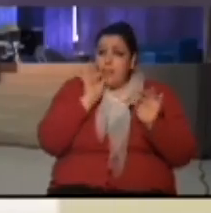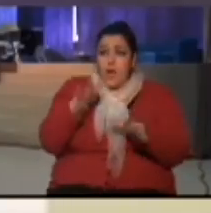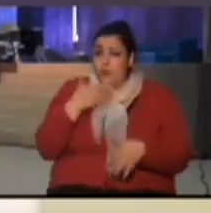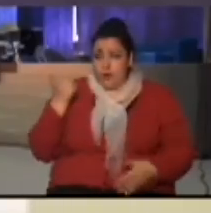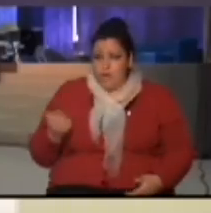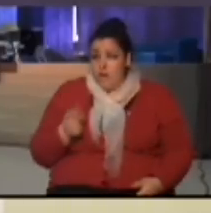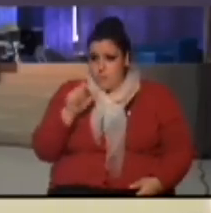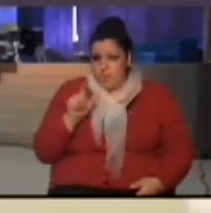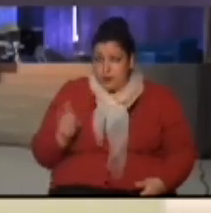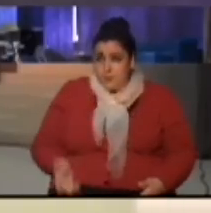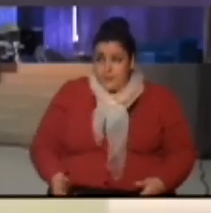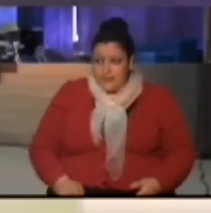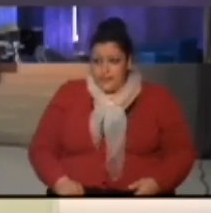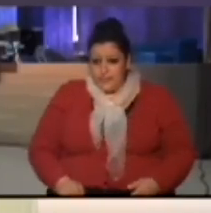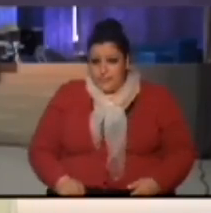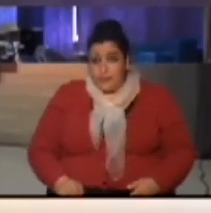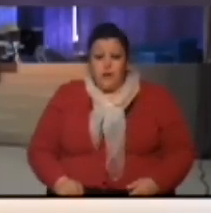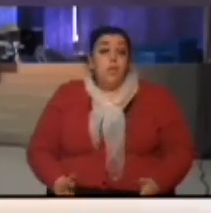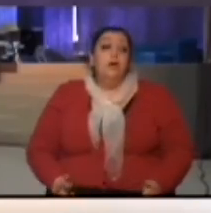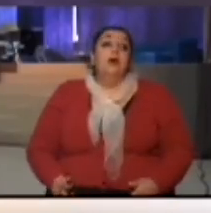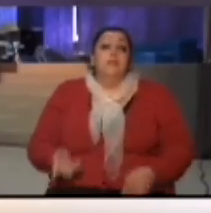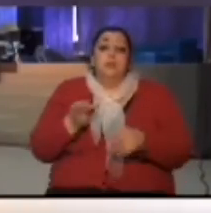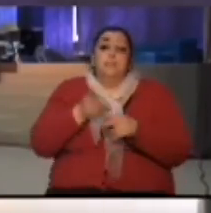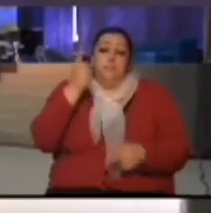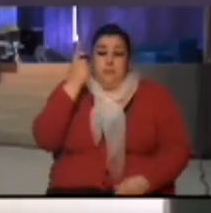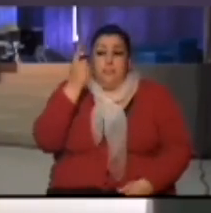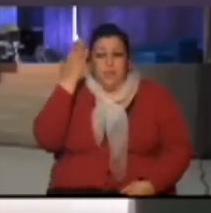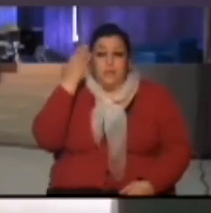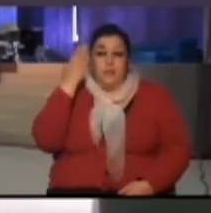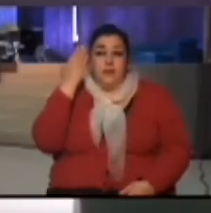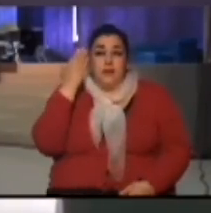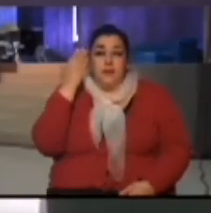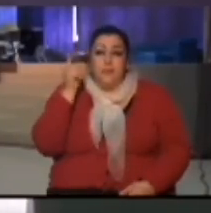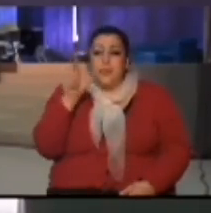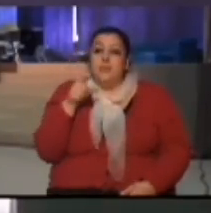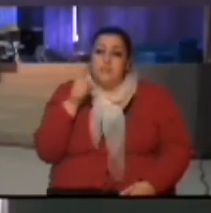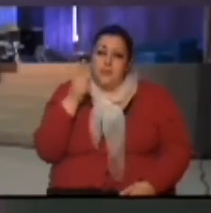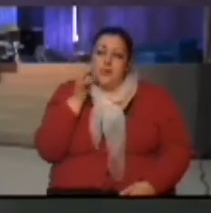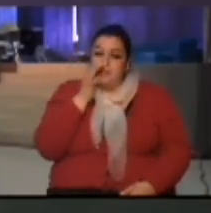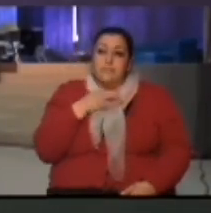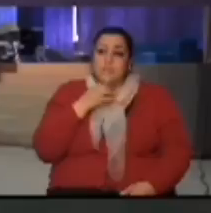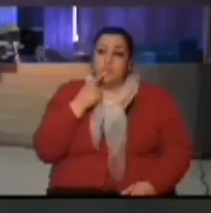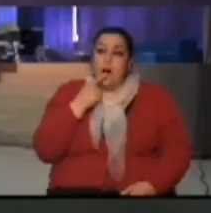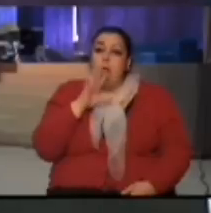կարելի է այս փոքրիկ դուրս ասեմ, նա մեր մեծերից մեկն ասեց, ամենալավ դիմակը գիտեք որն է։